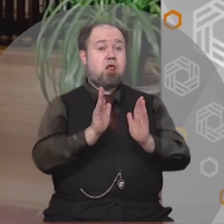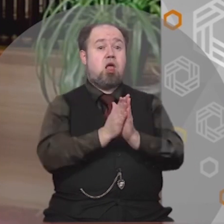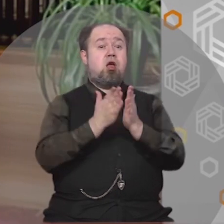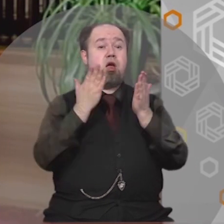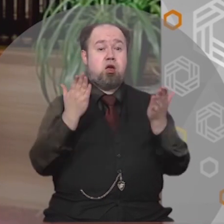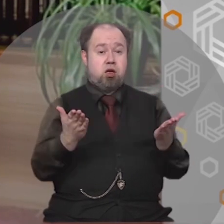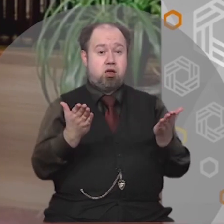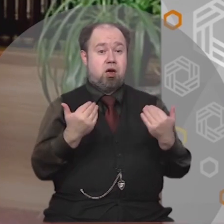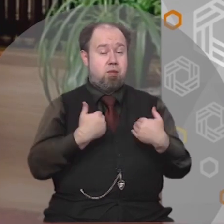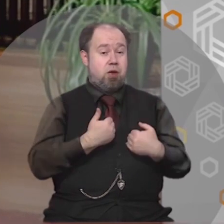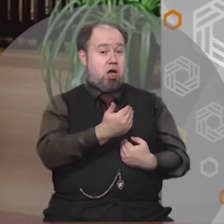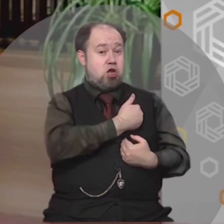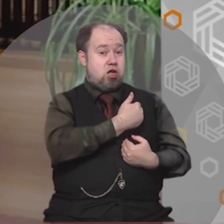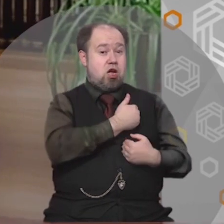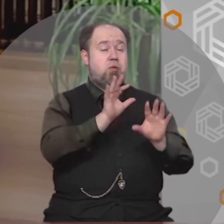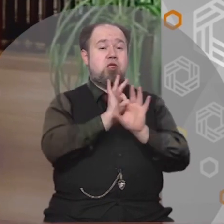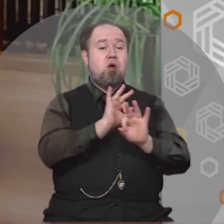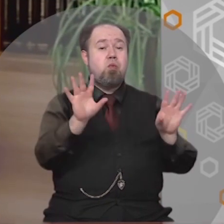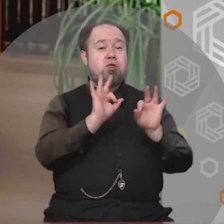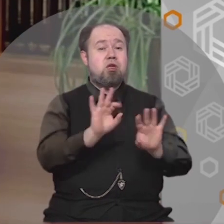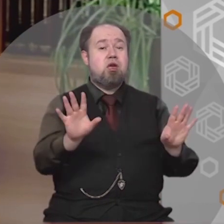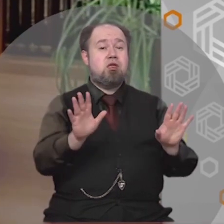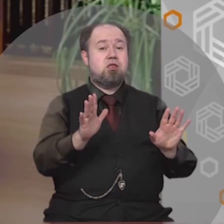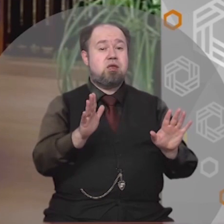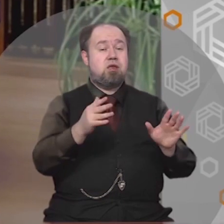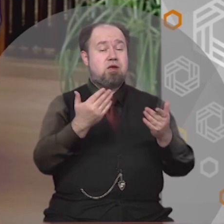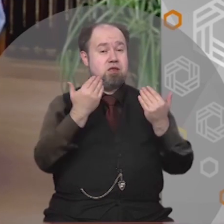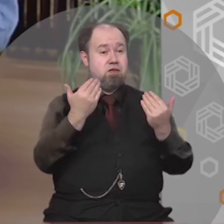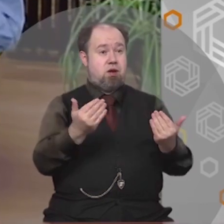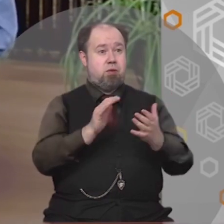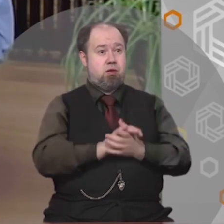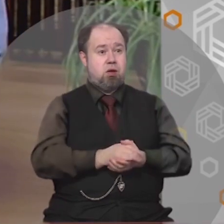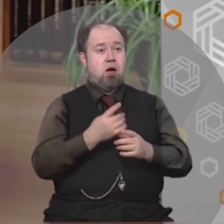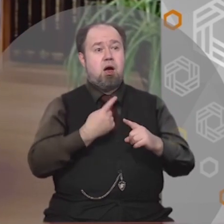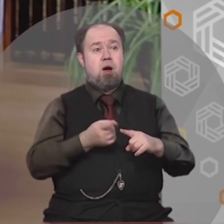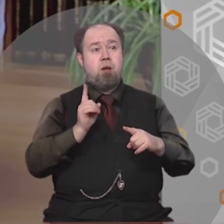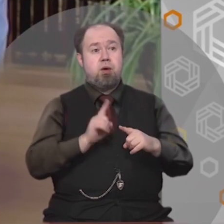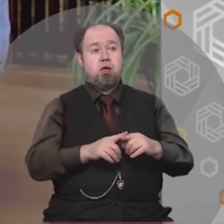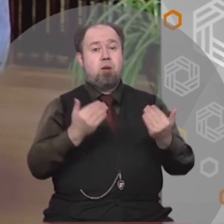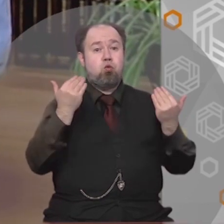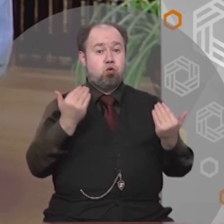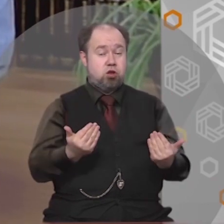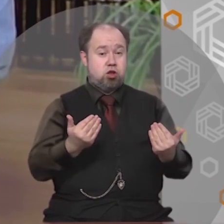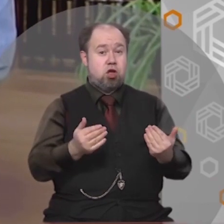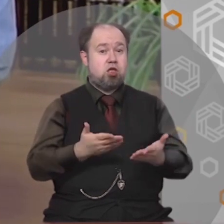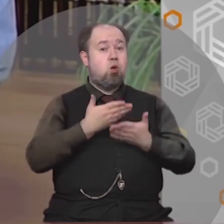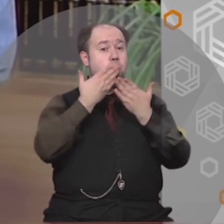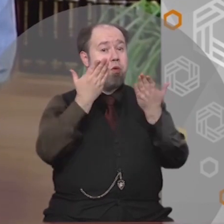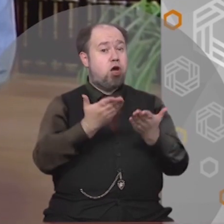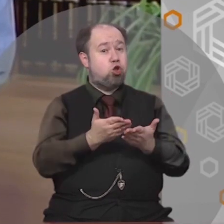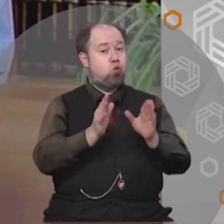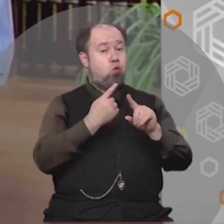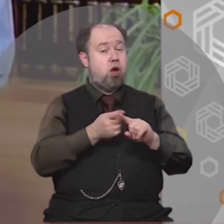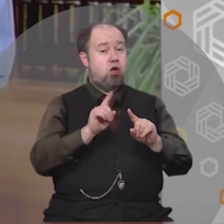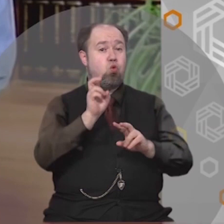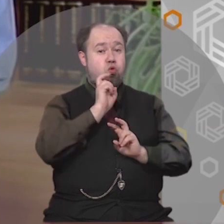книги. И мне не терпится поделиться своим настроением с вами. А потому я вам сейчас прочту эту